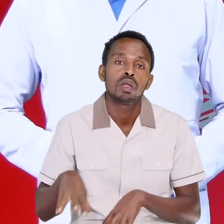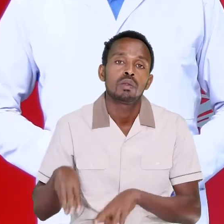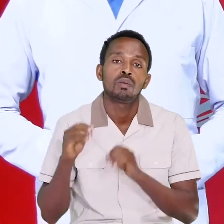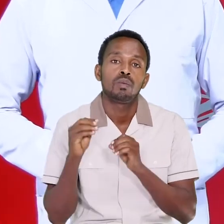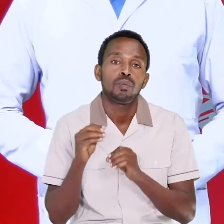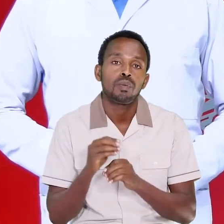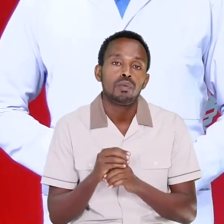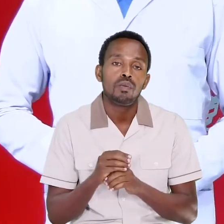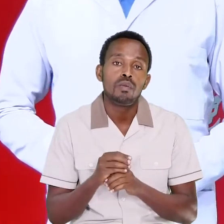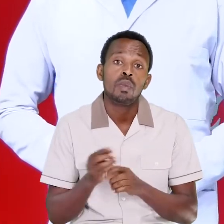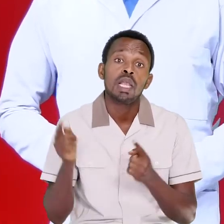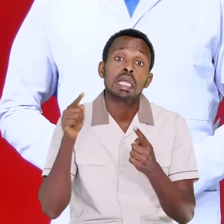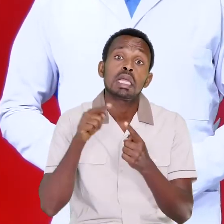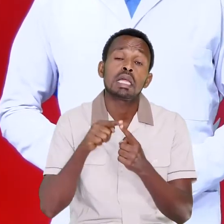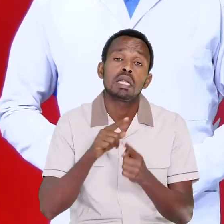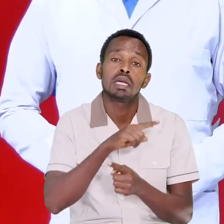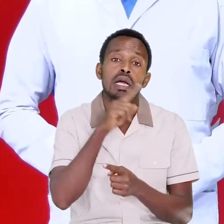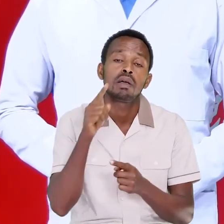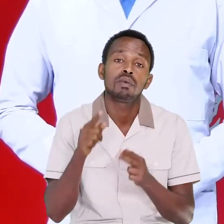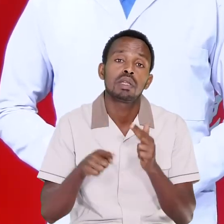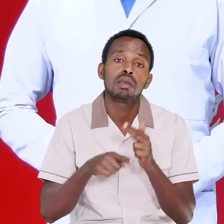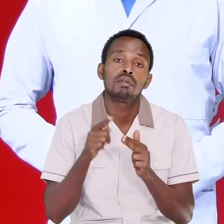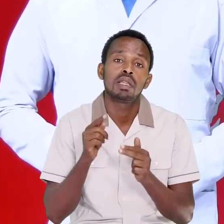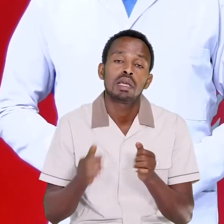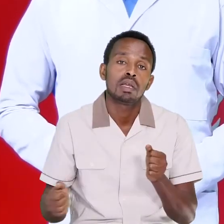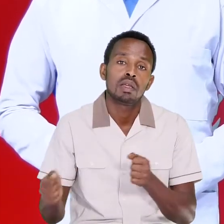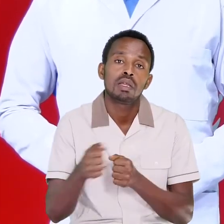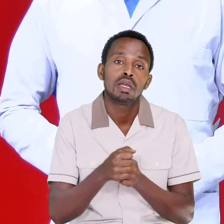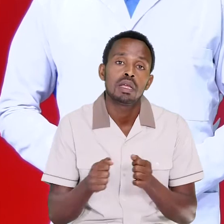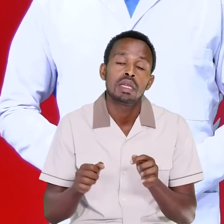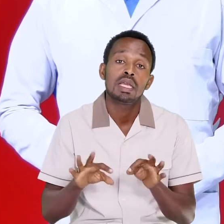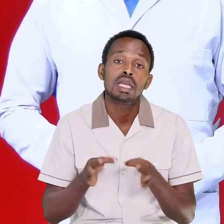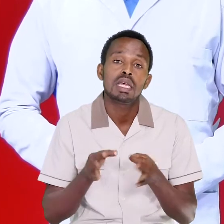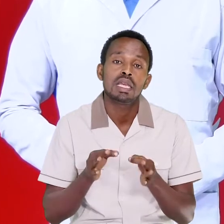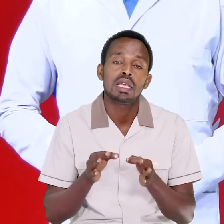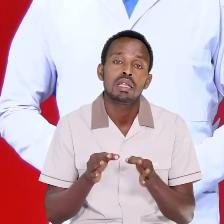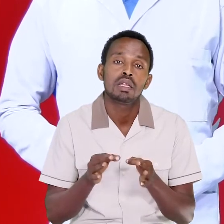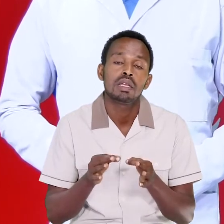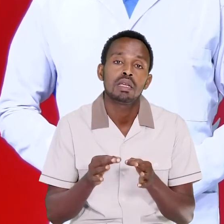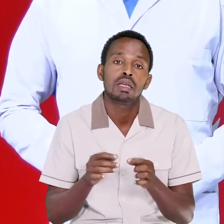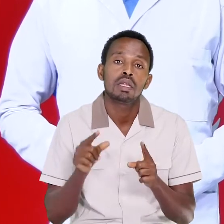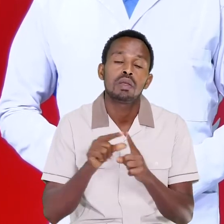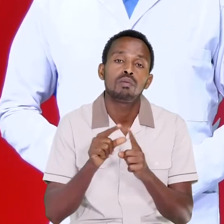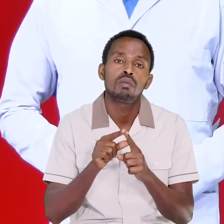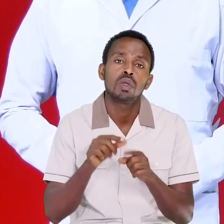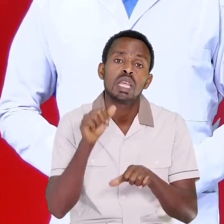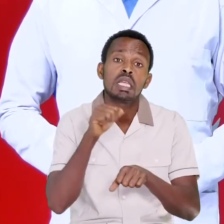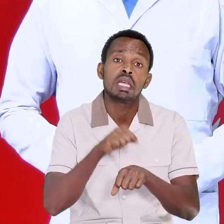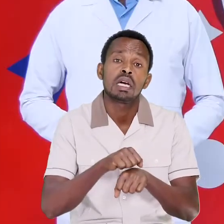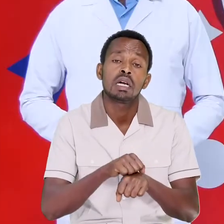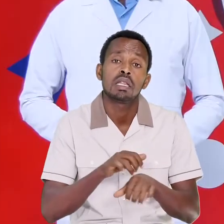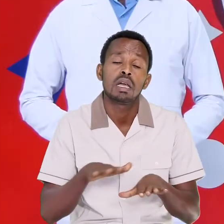Barattoota gara gaaffii sadaffaatti darbinu. Hiikni jecha kattaa jedhuu maalii